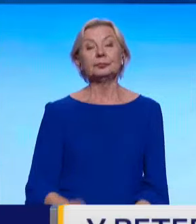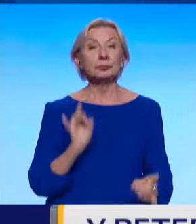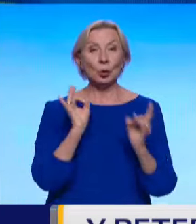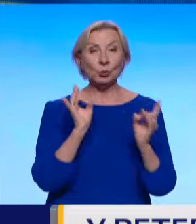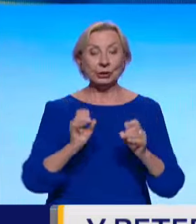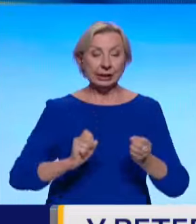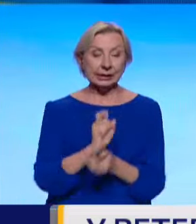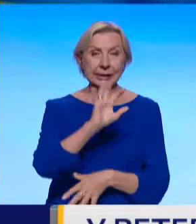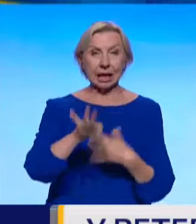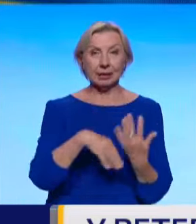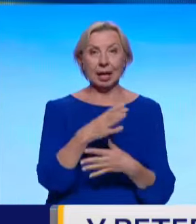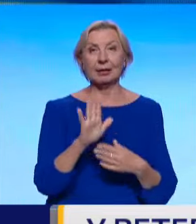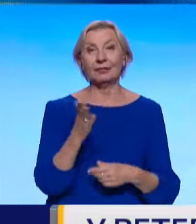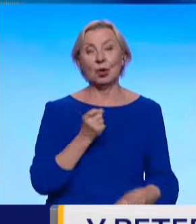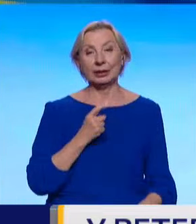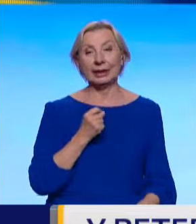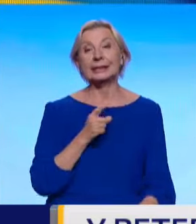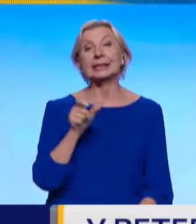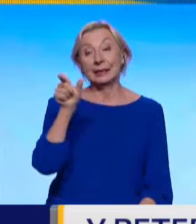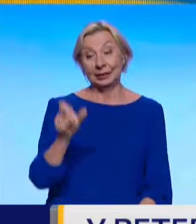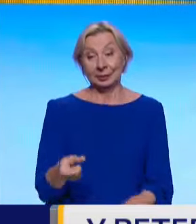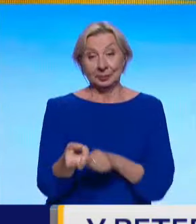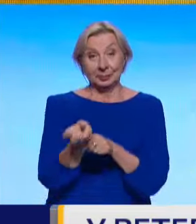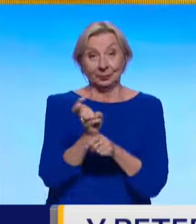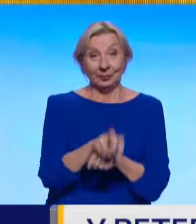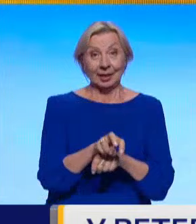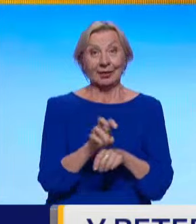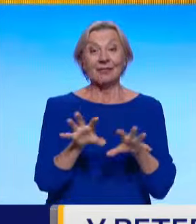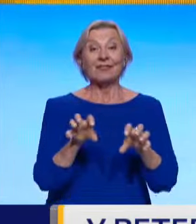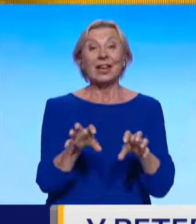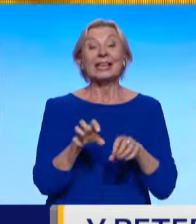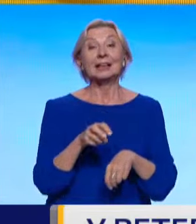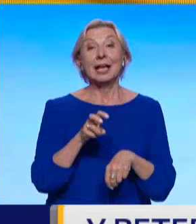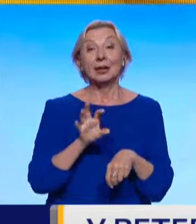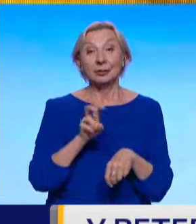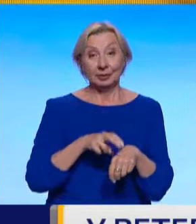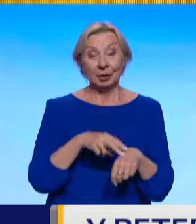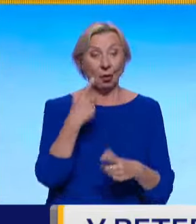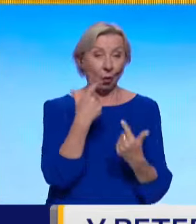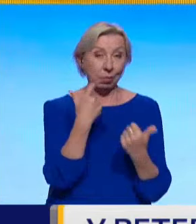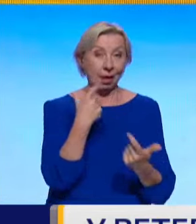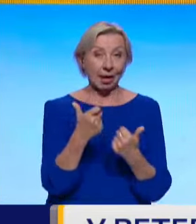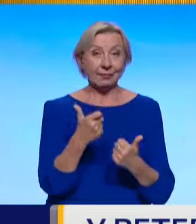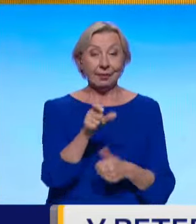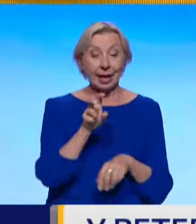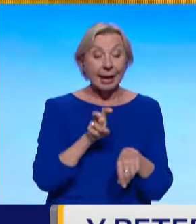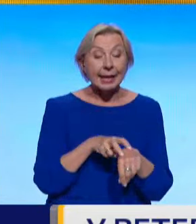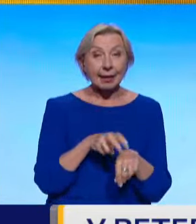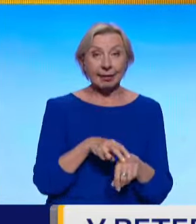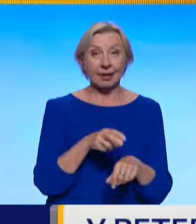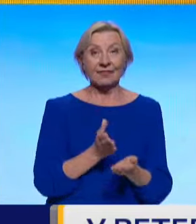гучний скандал в Одесі. Клієнт ветеринарної клініки облаяв лікаря, ветерана, побачивши його